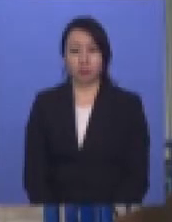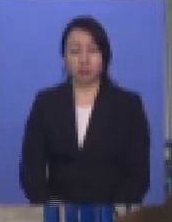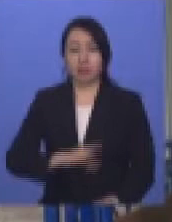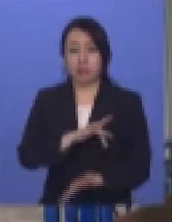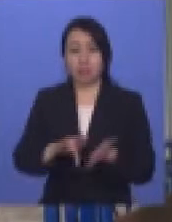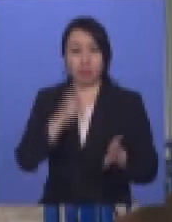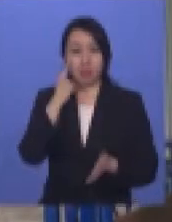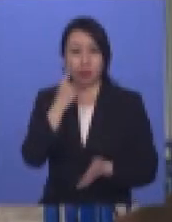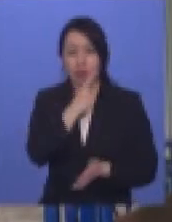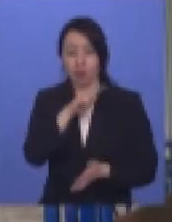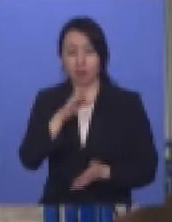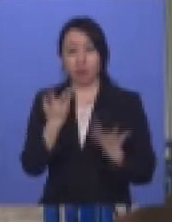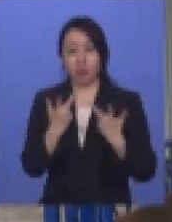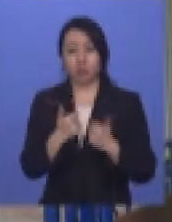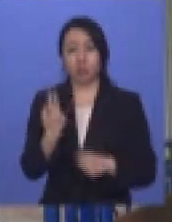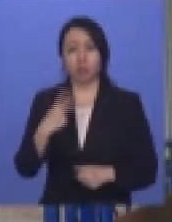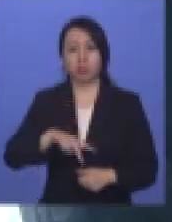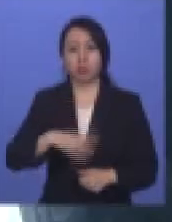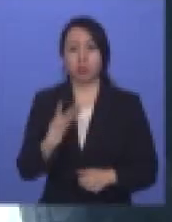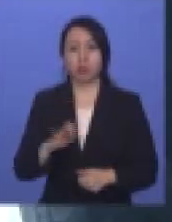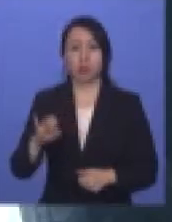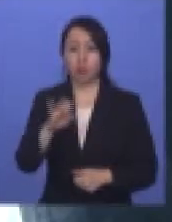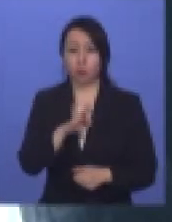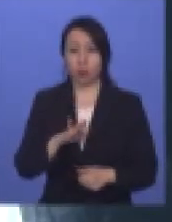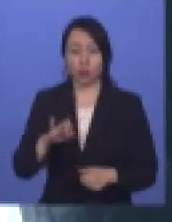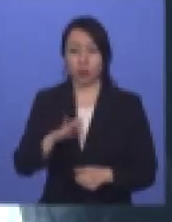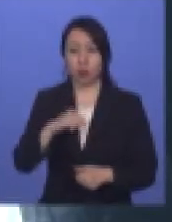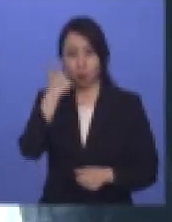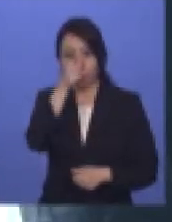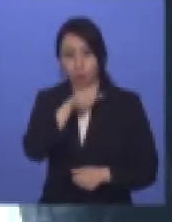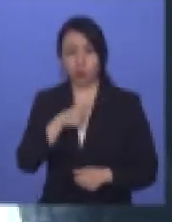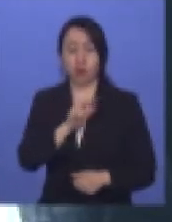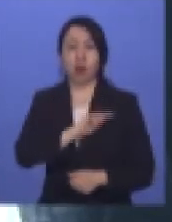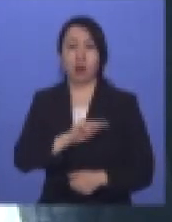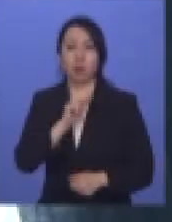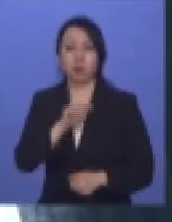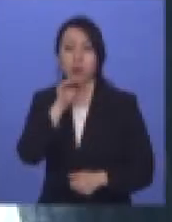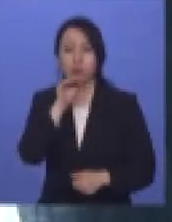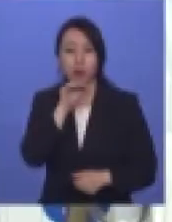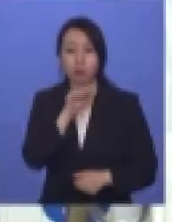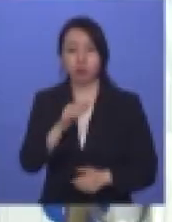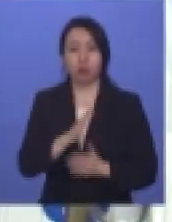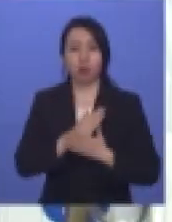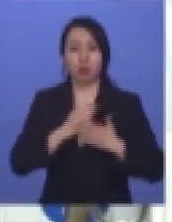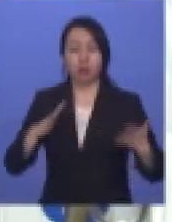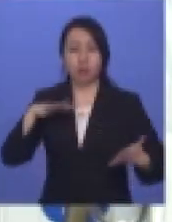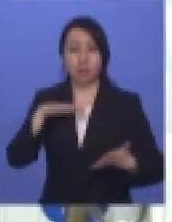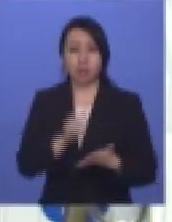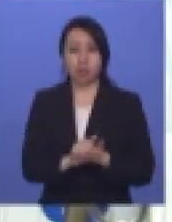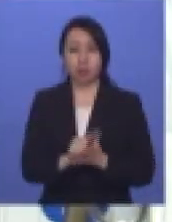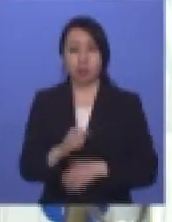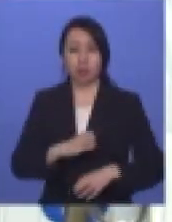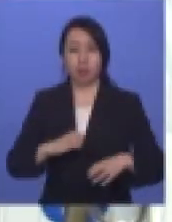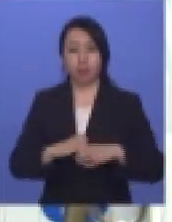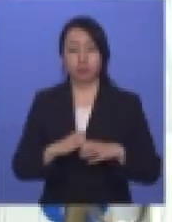Центр глаза «Айнакос» насчитывает 24-летнюю историю. Годы кропотливой работы, профессионального роста, завоевывания